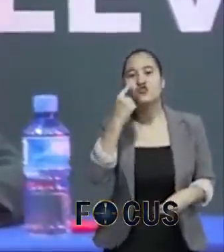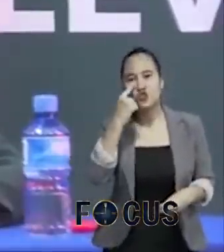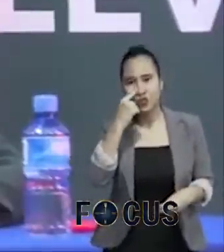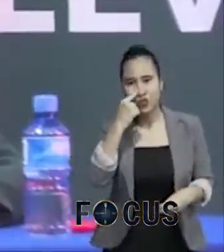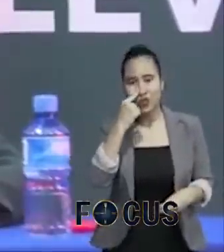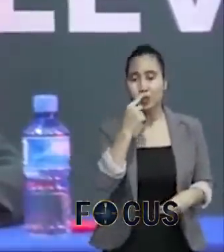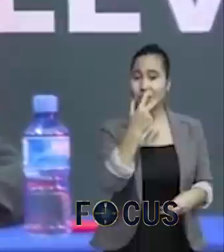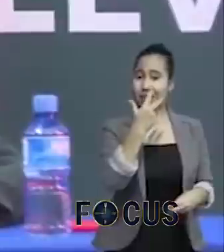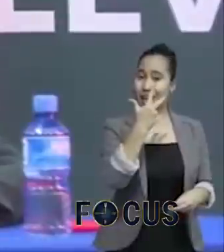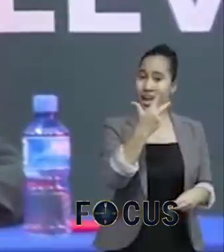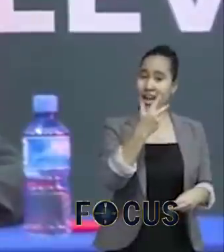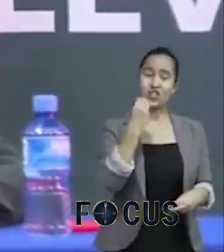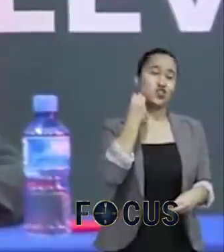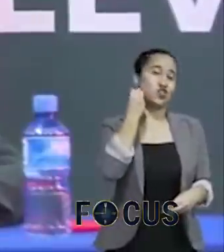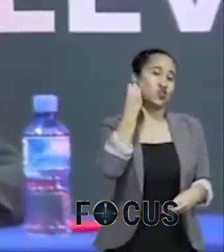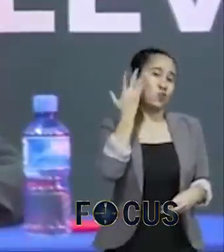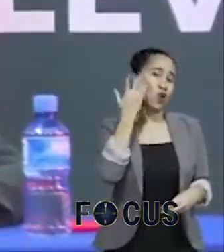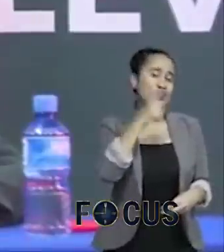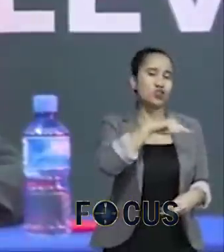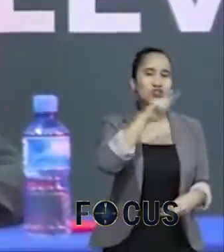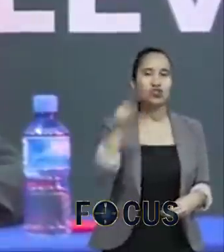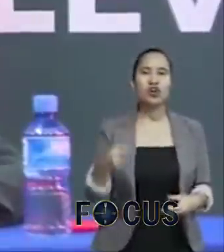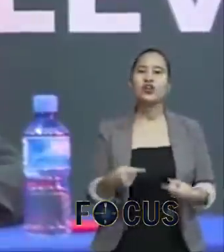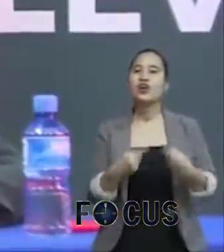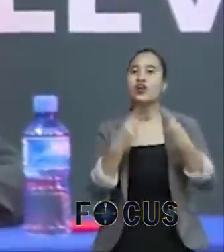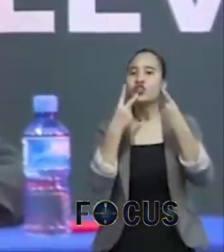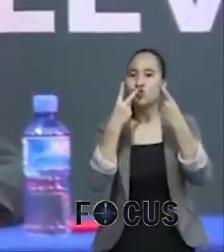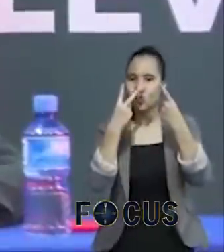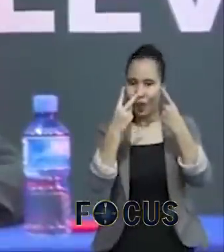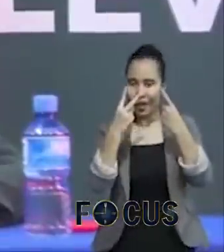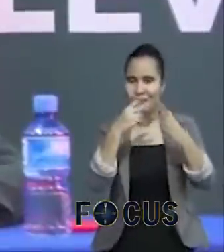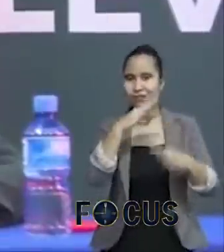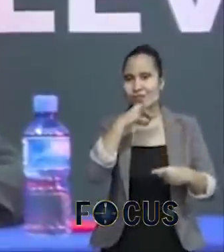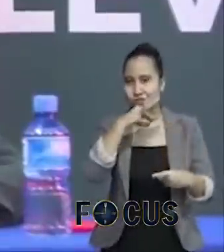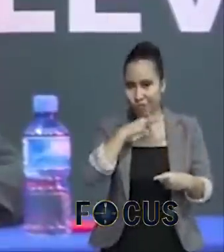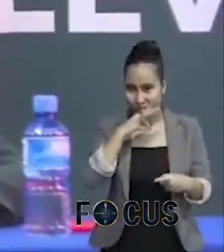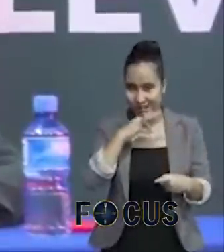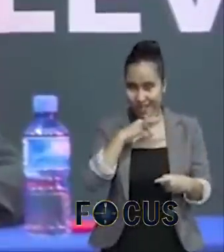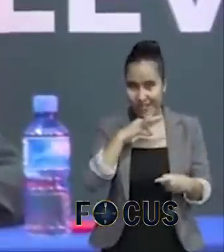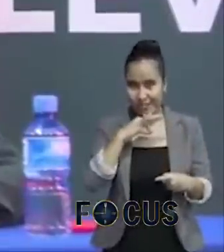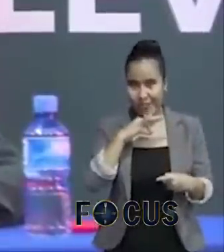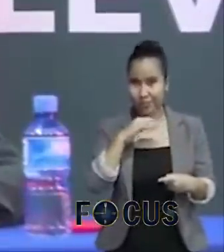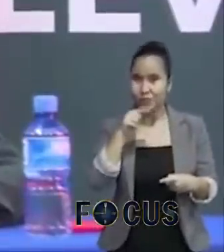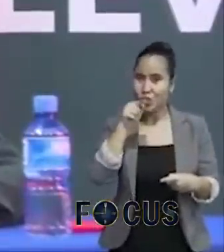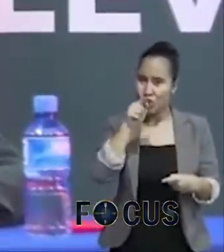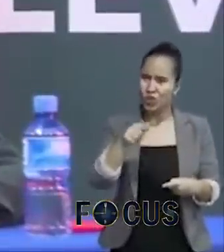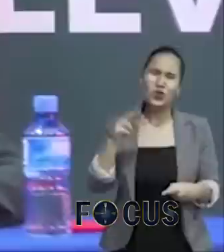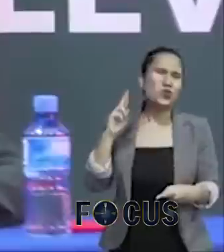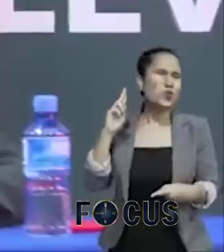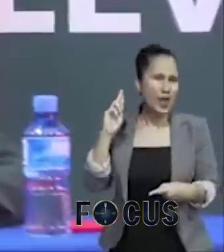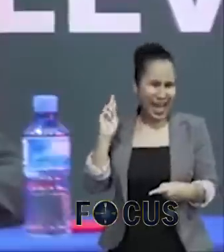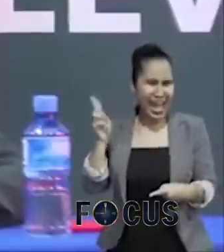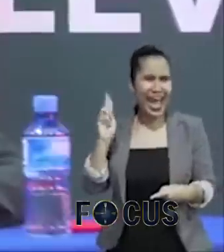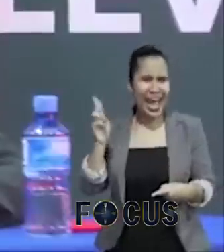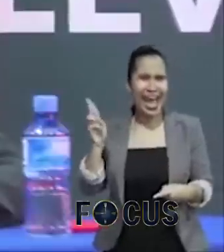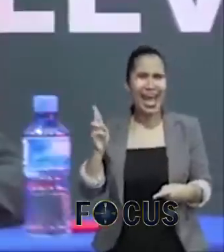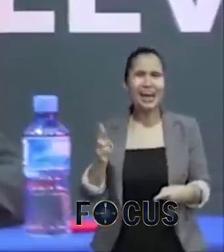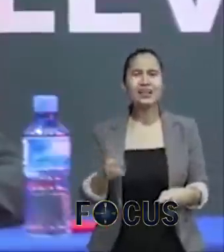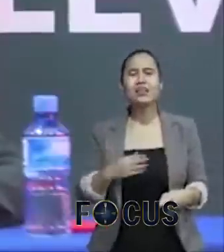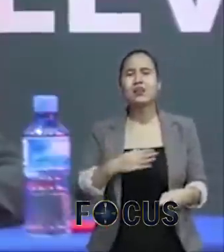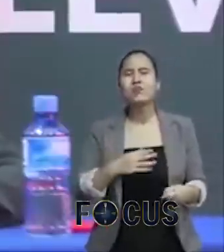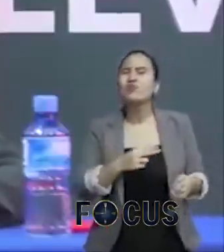van 8 uur 's morgens tot 12 uur 's middags waarbij u echt behoeftig moet